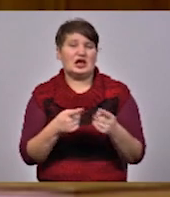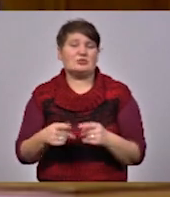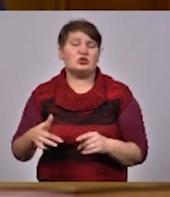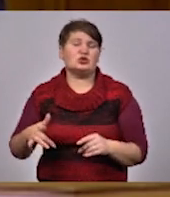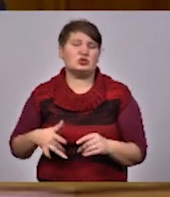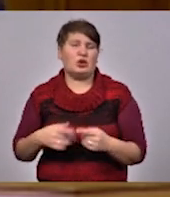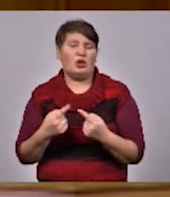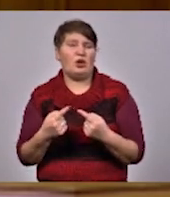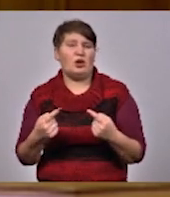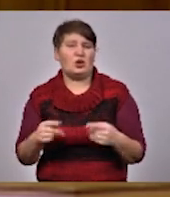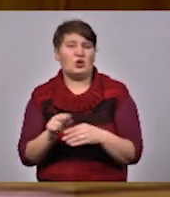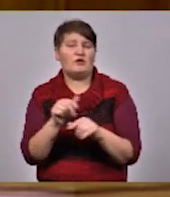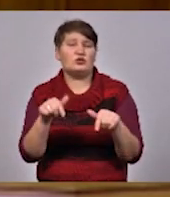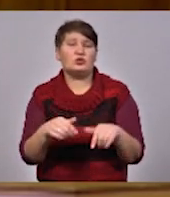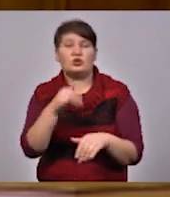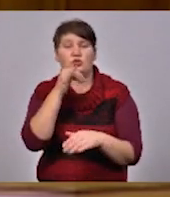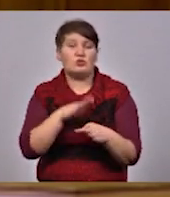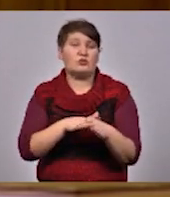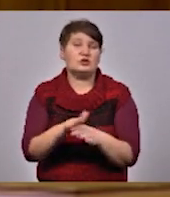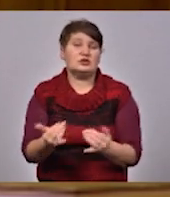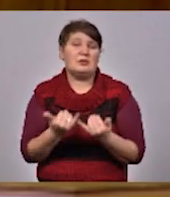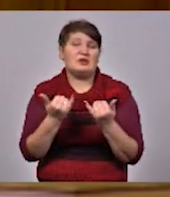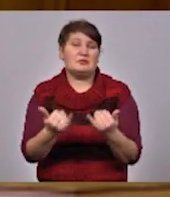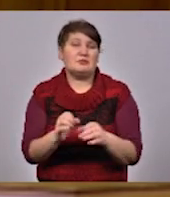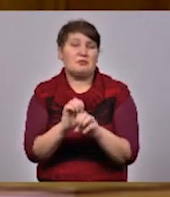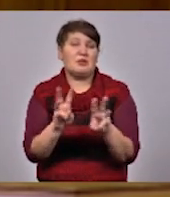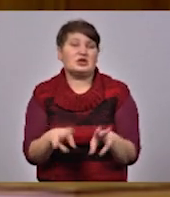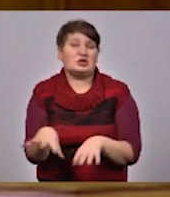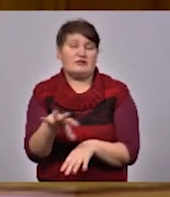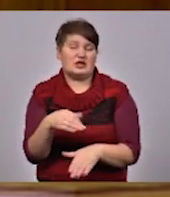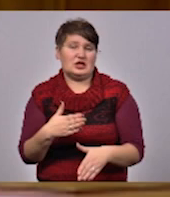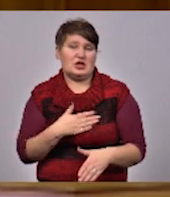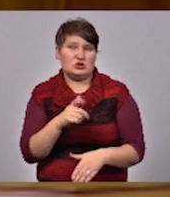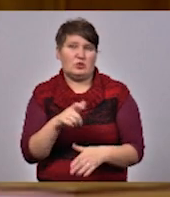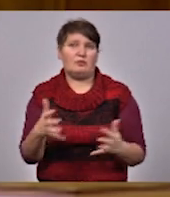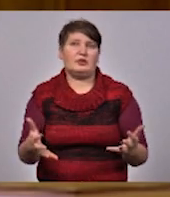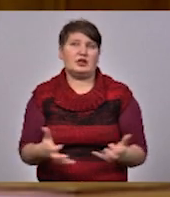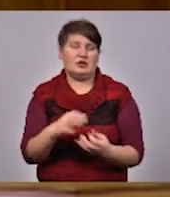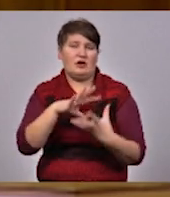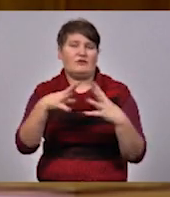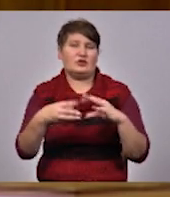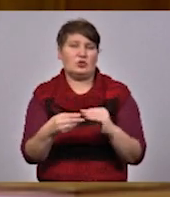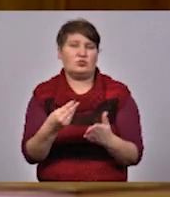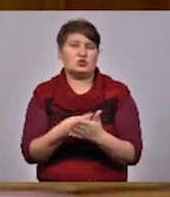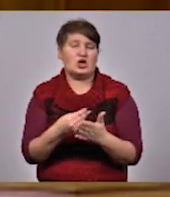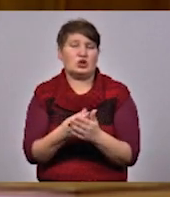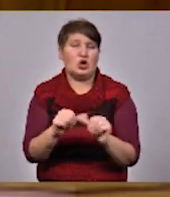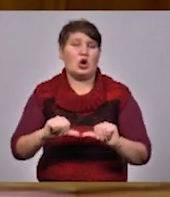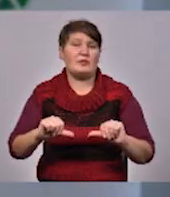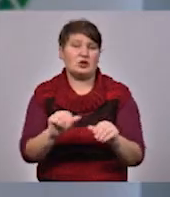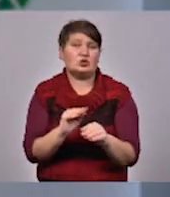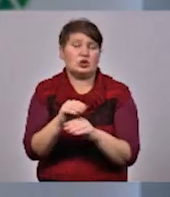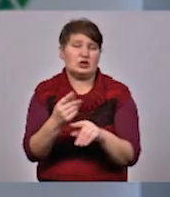поки ми ще не можемо повністю забезпечити всіх наших людей, ми підтримали висновки бюджетного комітету і додали ці